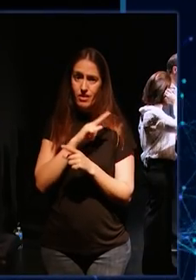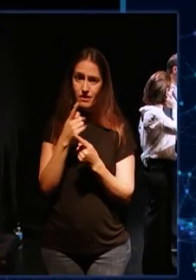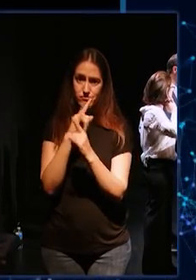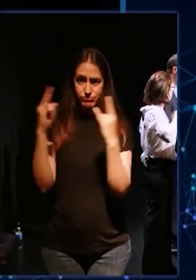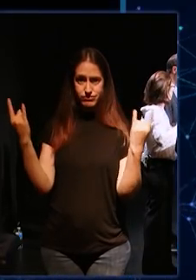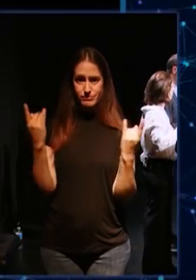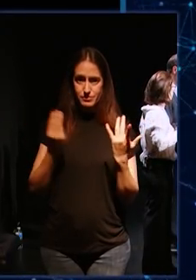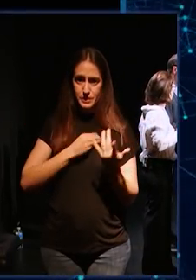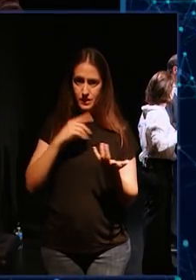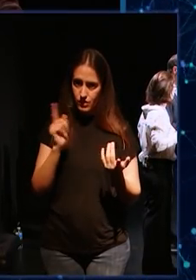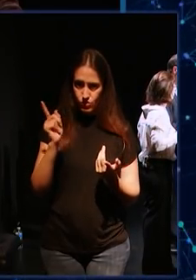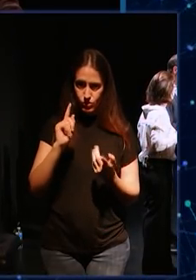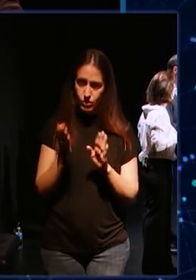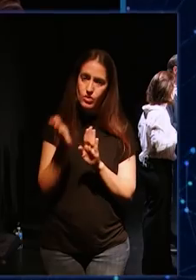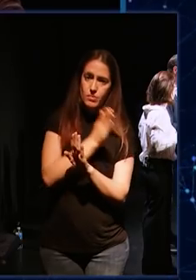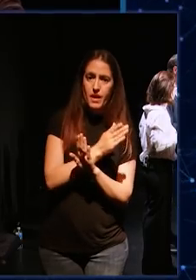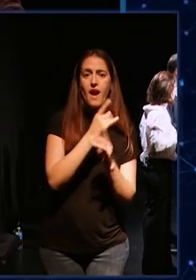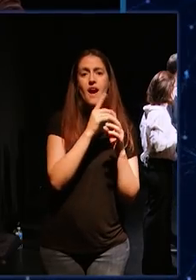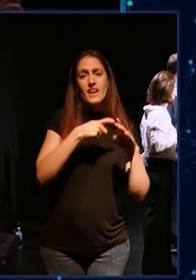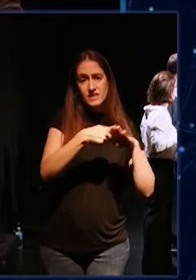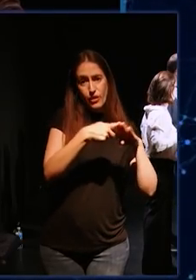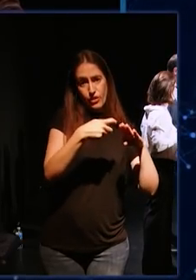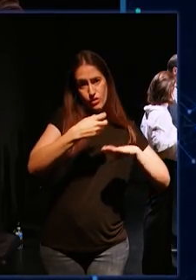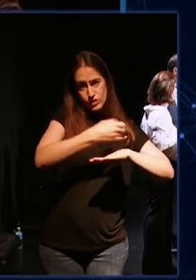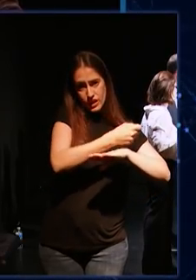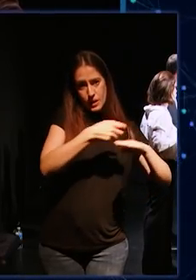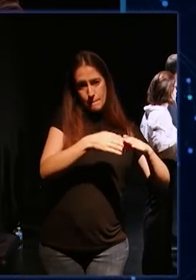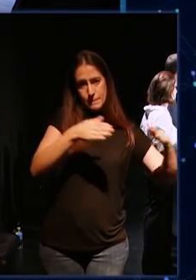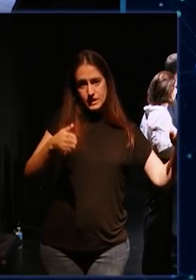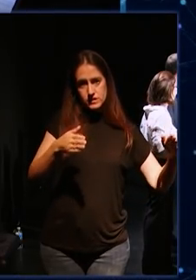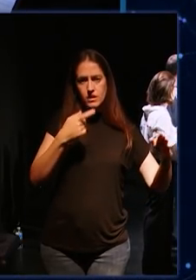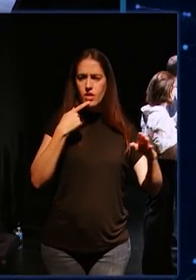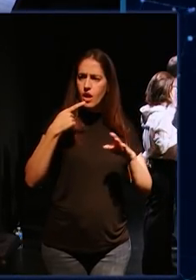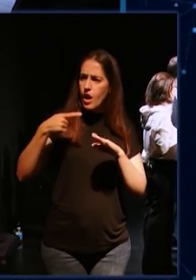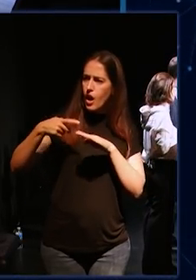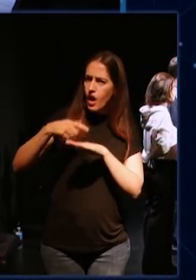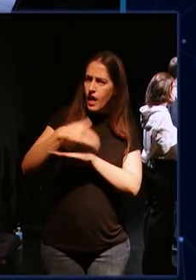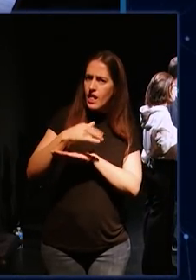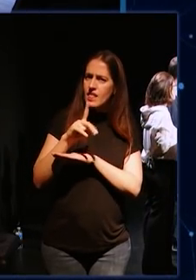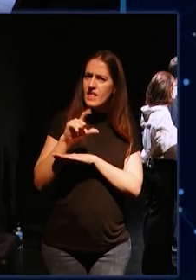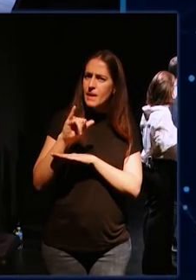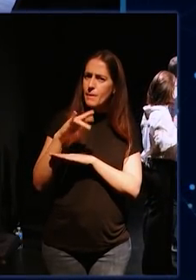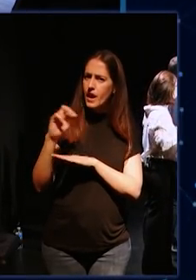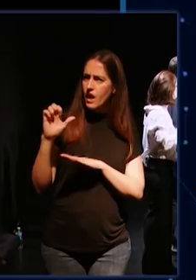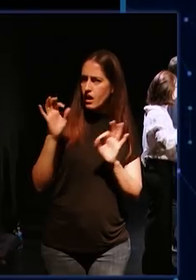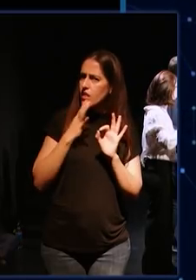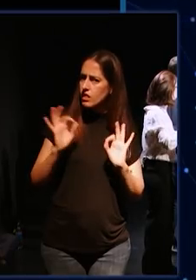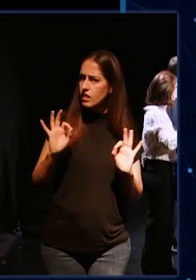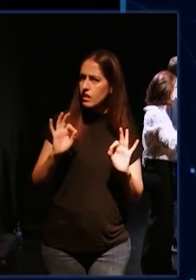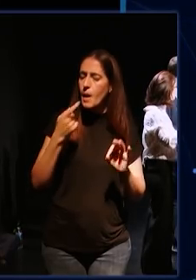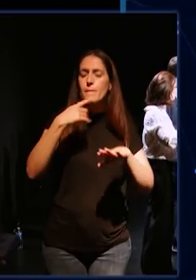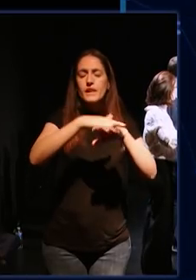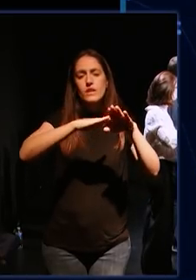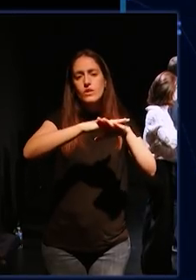el de l'estació. També una altra proposta que teníem... El Lluís Llibre, jo no he dit res, Álvaro. Perdó, al davant del mercat municipal que tenim